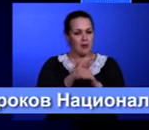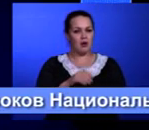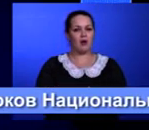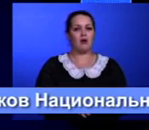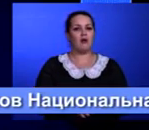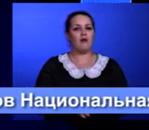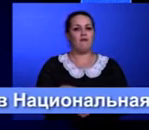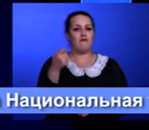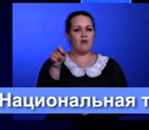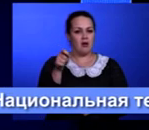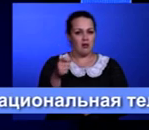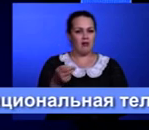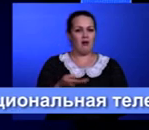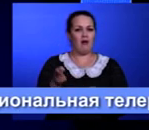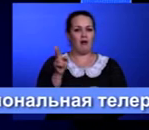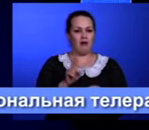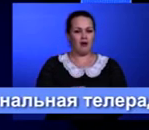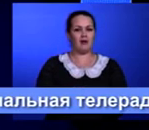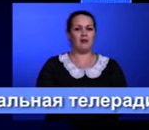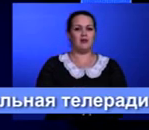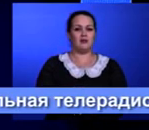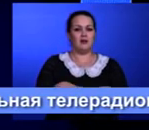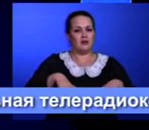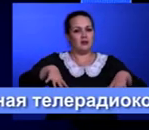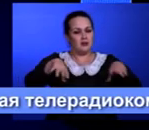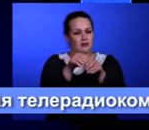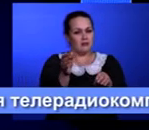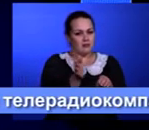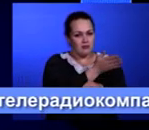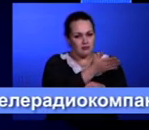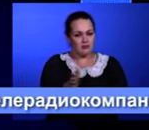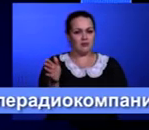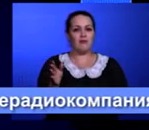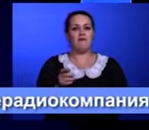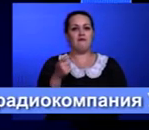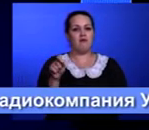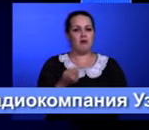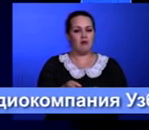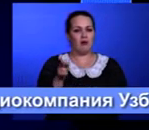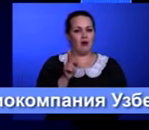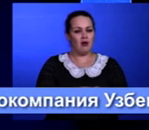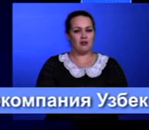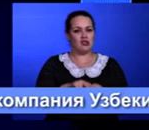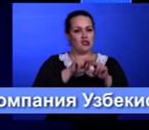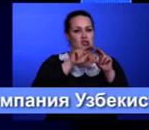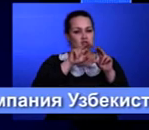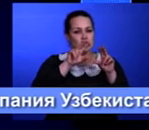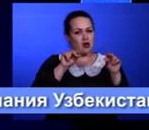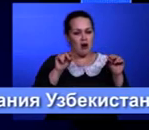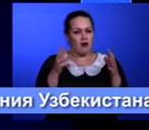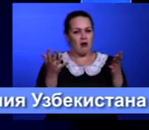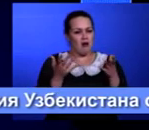это разрозненные семьи война это разбита и счастье